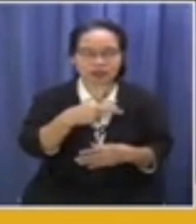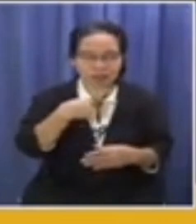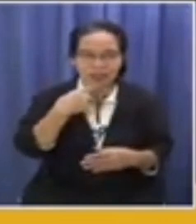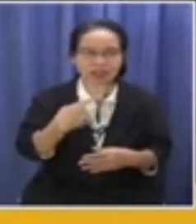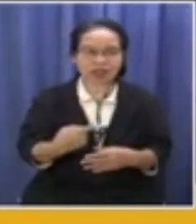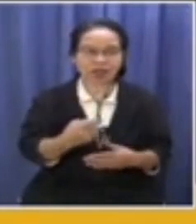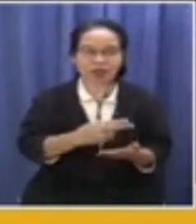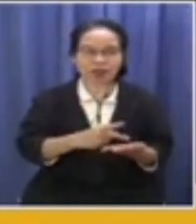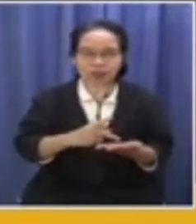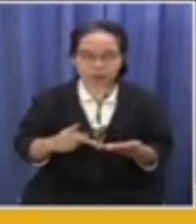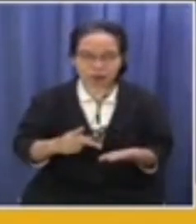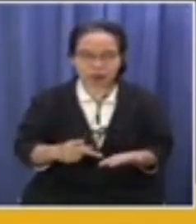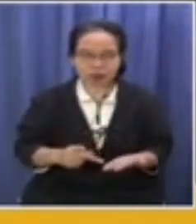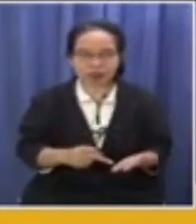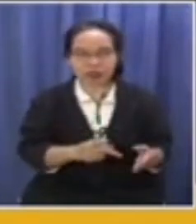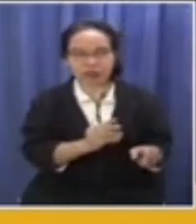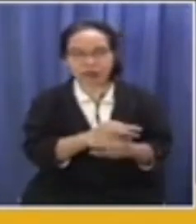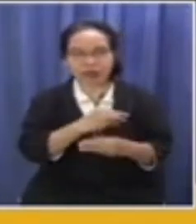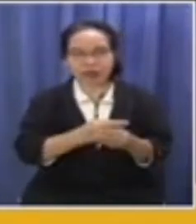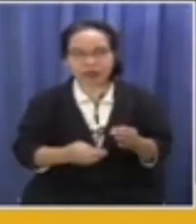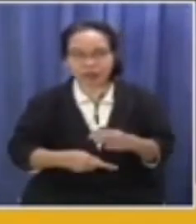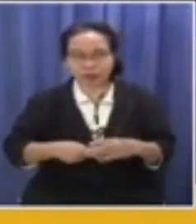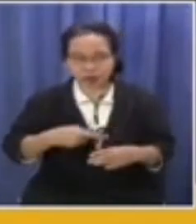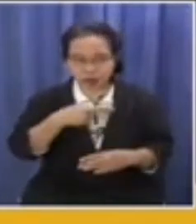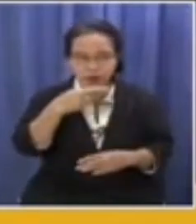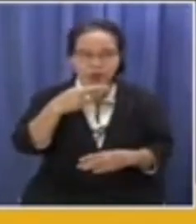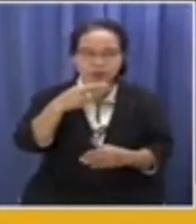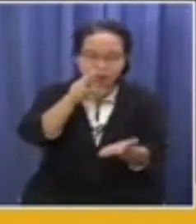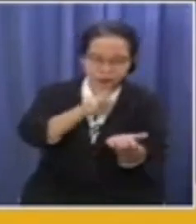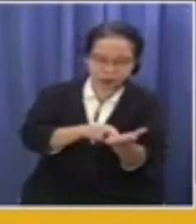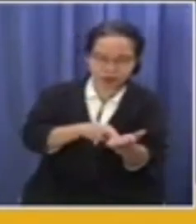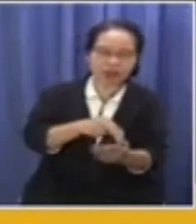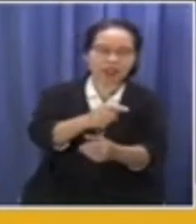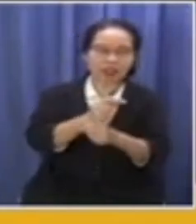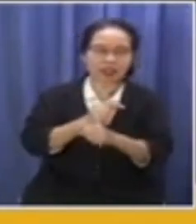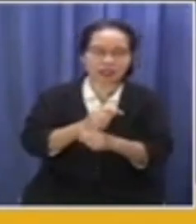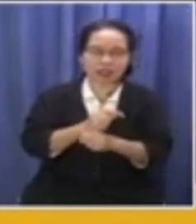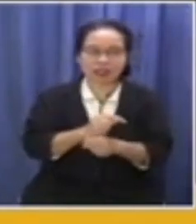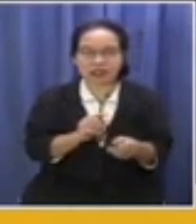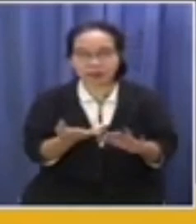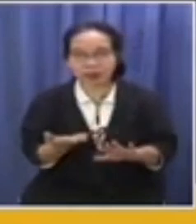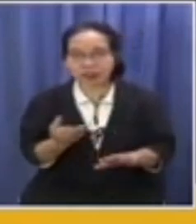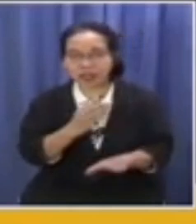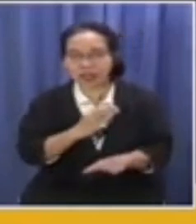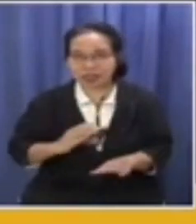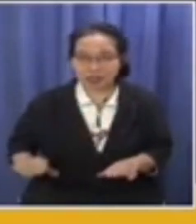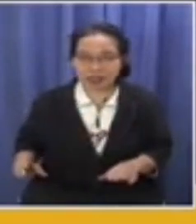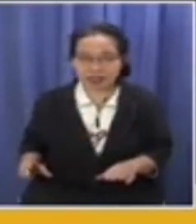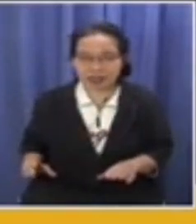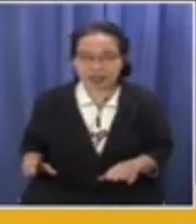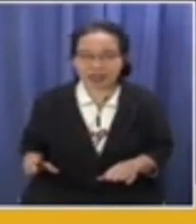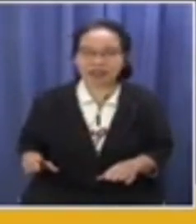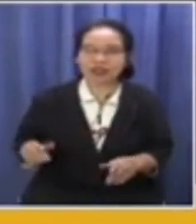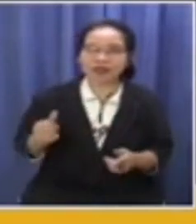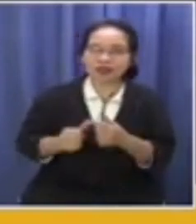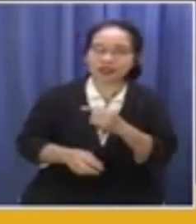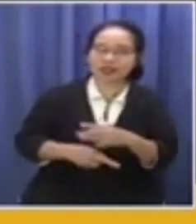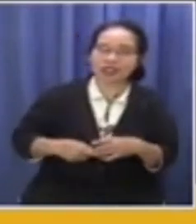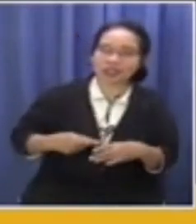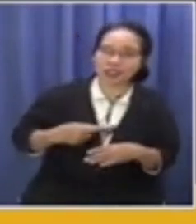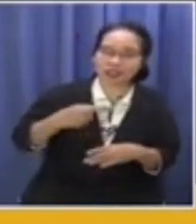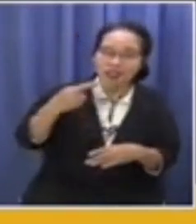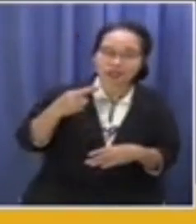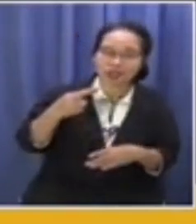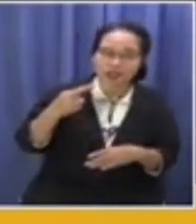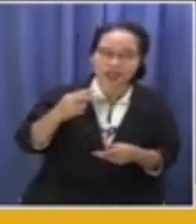sinasabi ni Pablo na gagawin yung rapture aagawin ung namatay kay Kristo unang mabubuhay